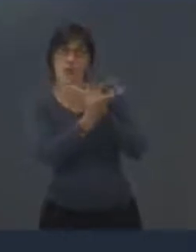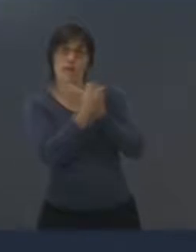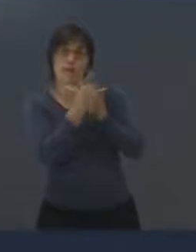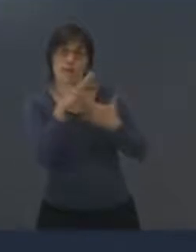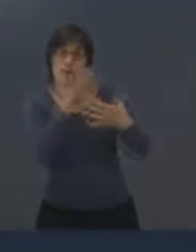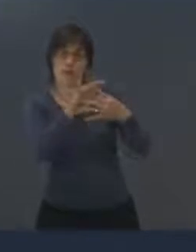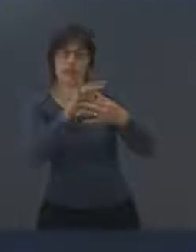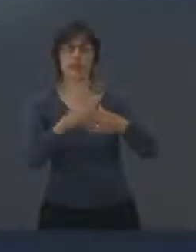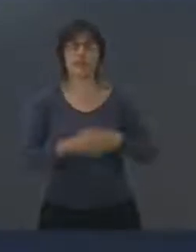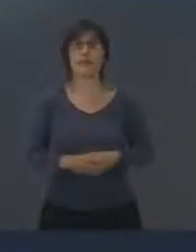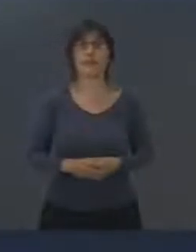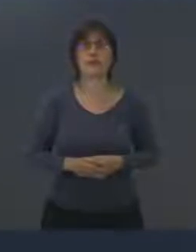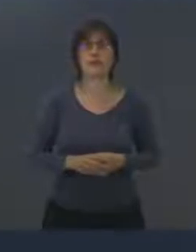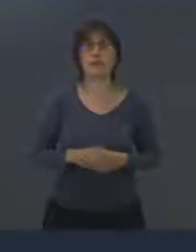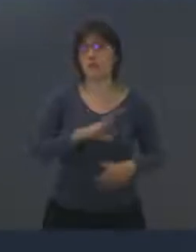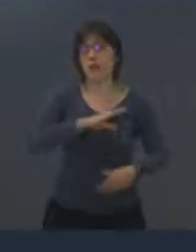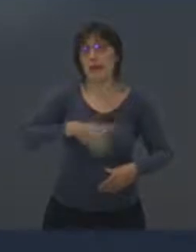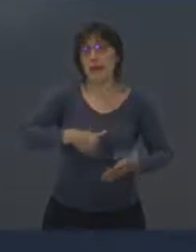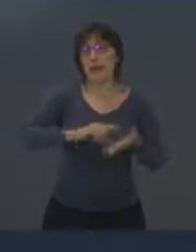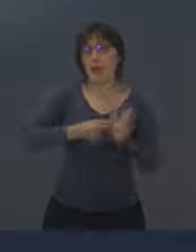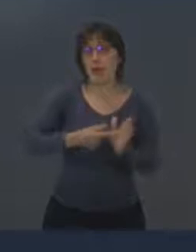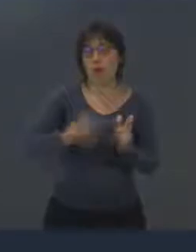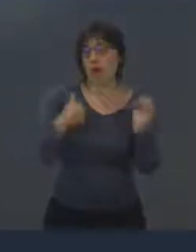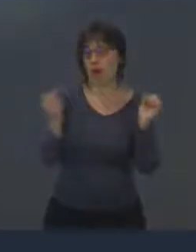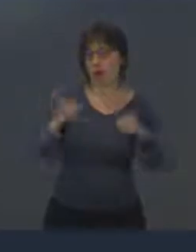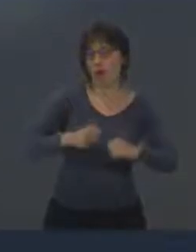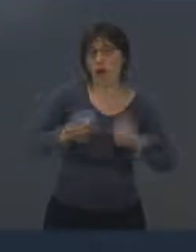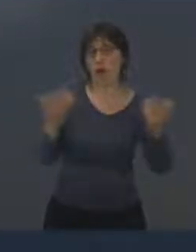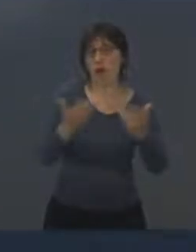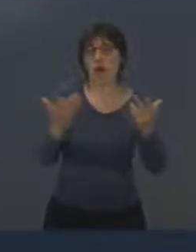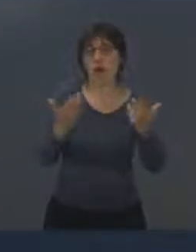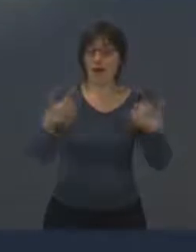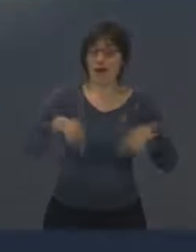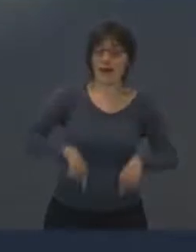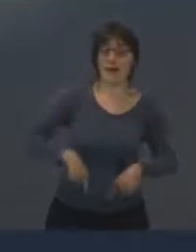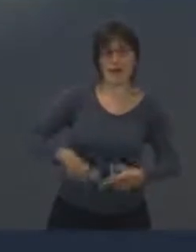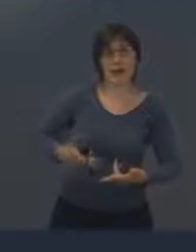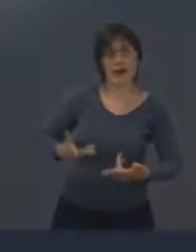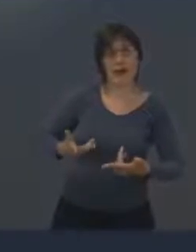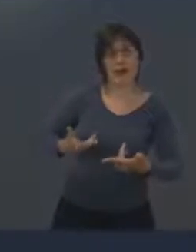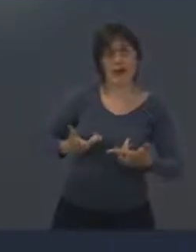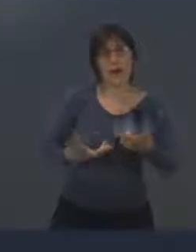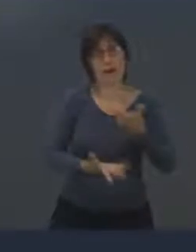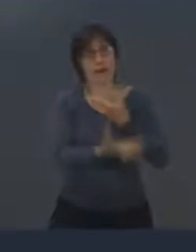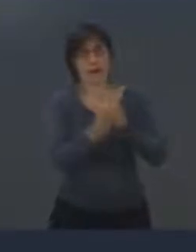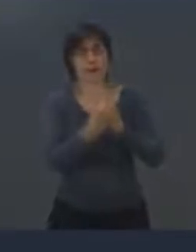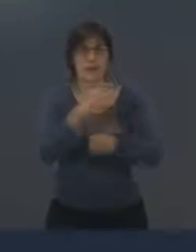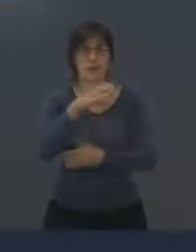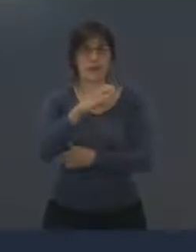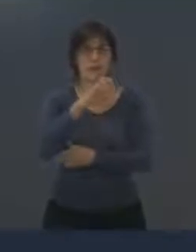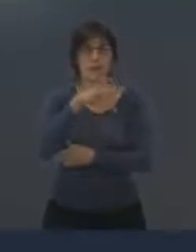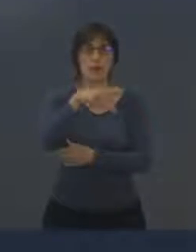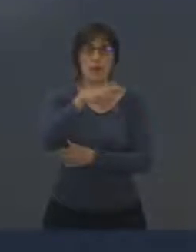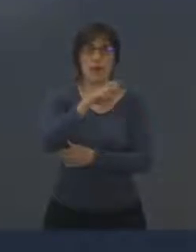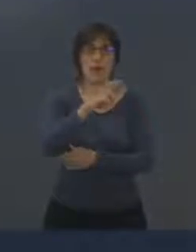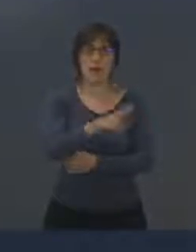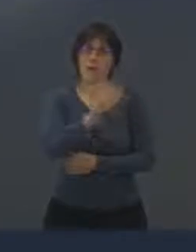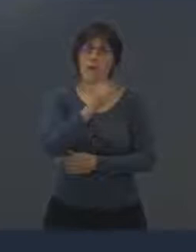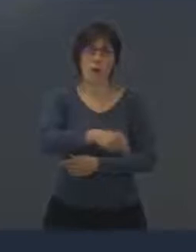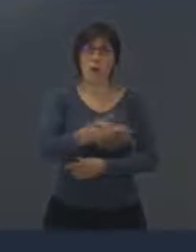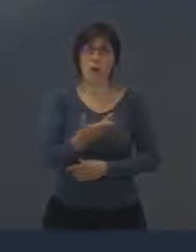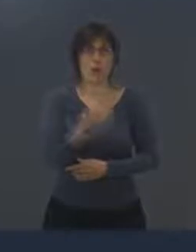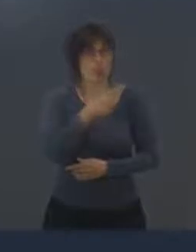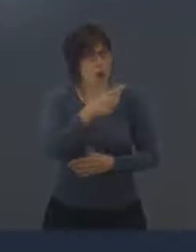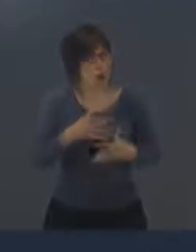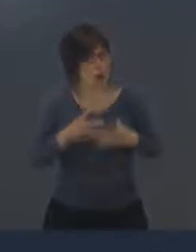c'est le dernier point, l'accord sur l'exigence que l'État assure sa part du CPER. Parce qu'il s'agit d'engagements qui ont été pris,